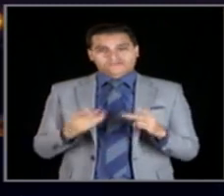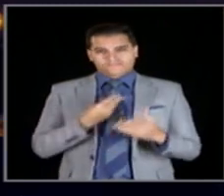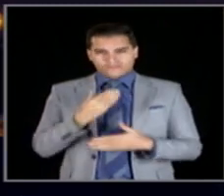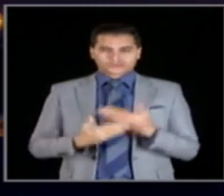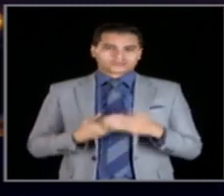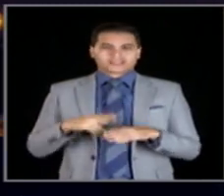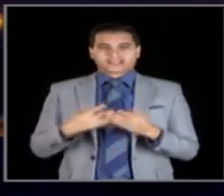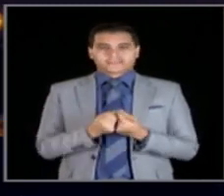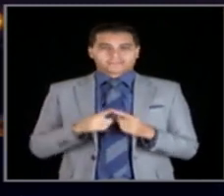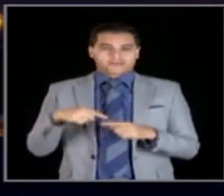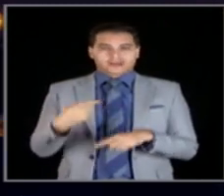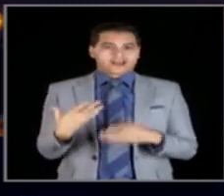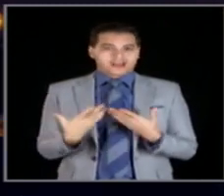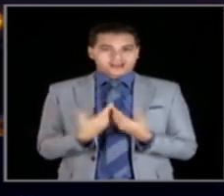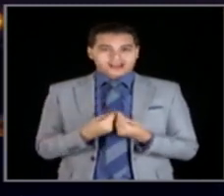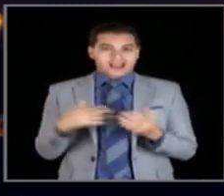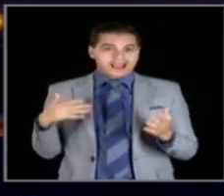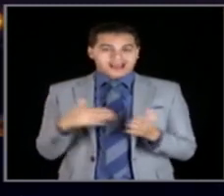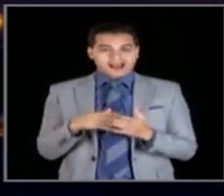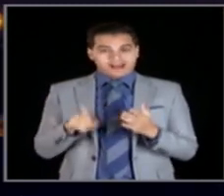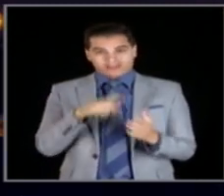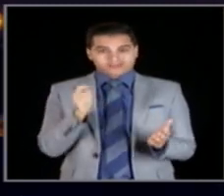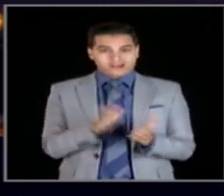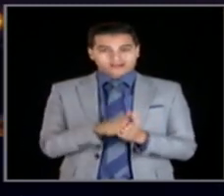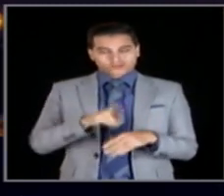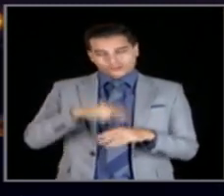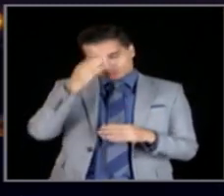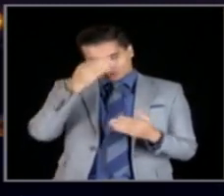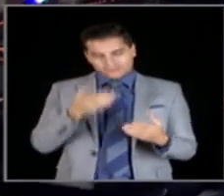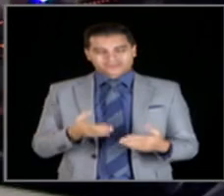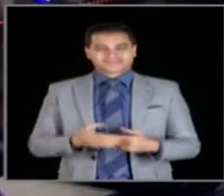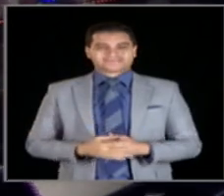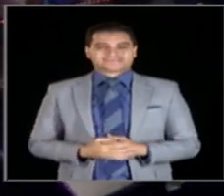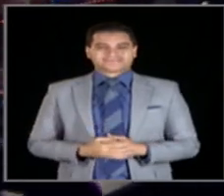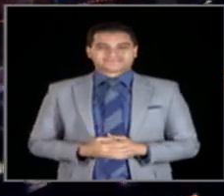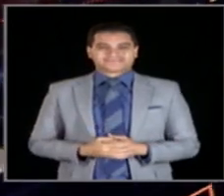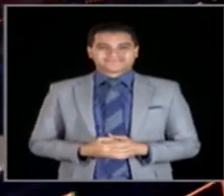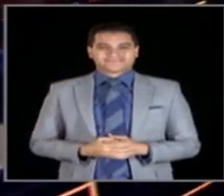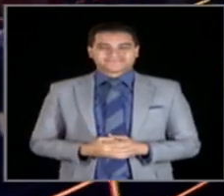هنخرج فاصل وهنرجع مرة تانية مع فقرة عجلة الحظ والعباقرة.